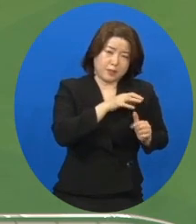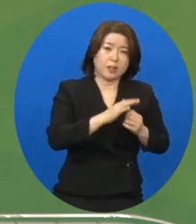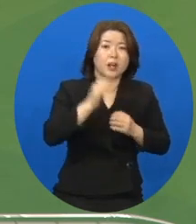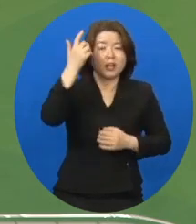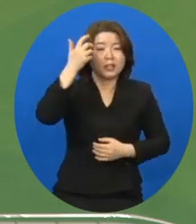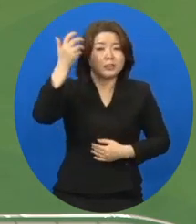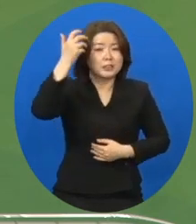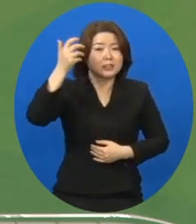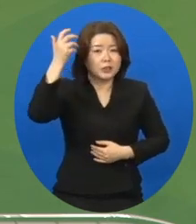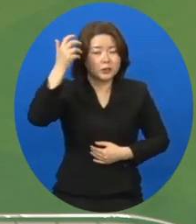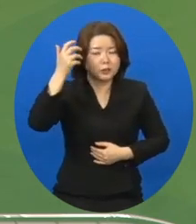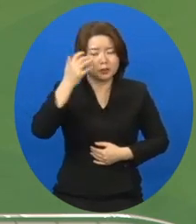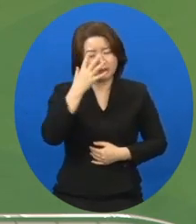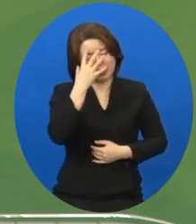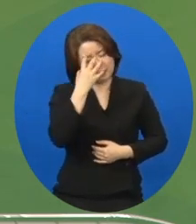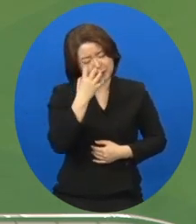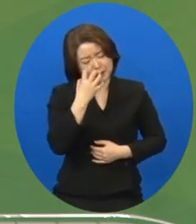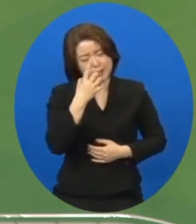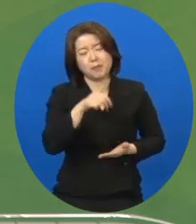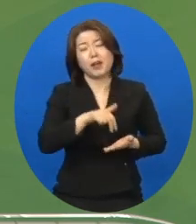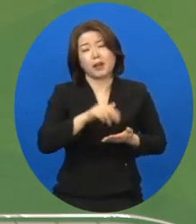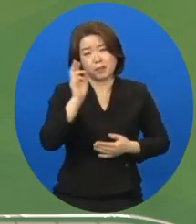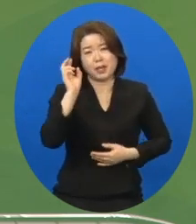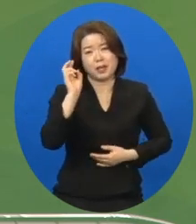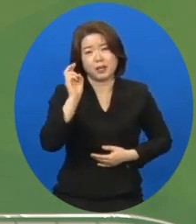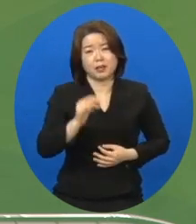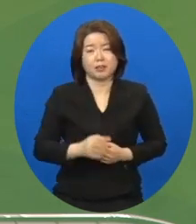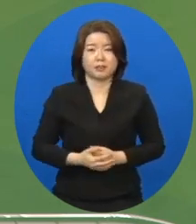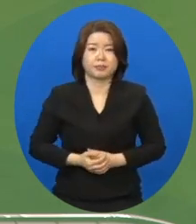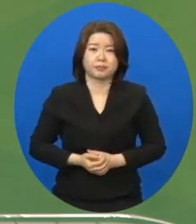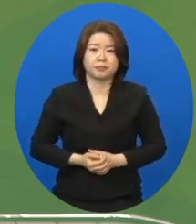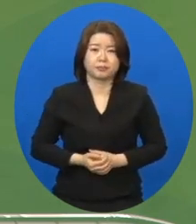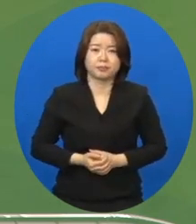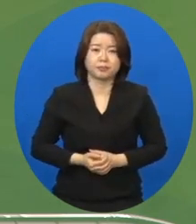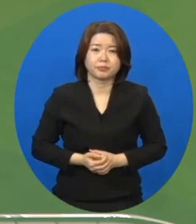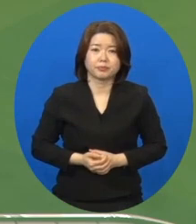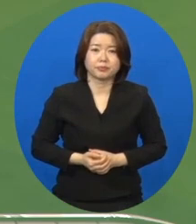영적으로 비참한 일이겠습니까?